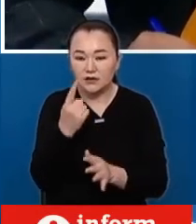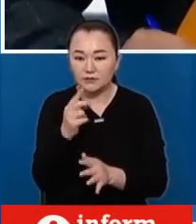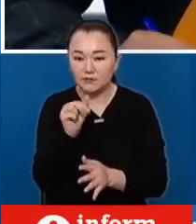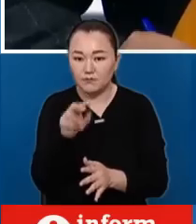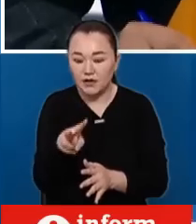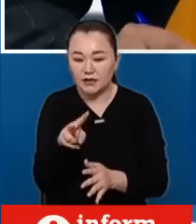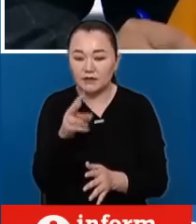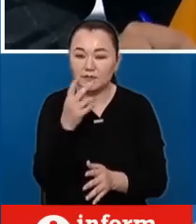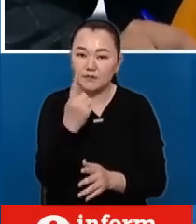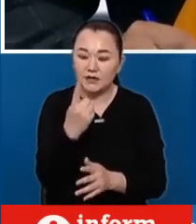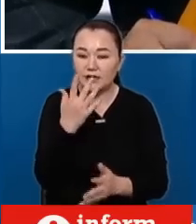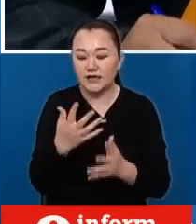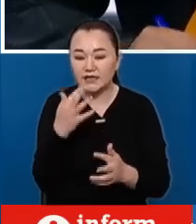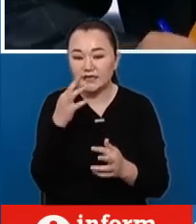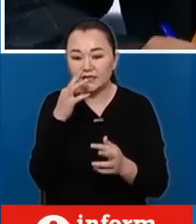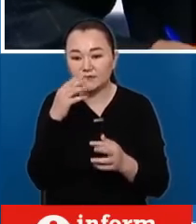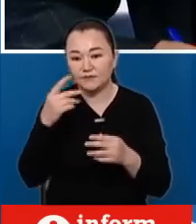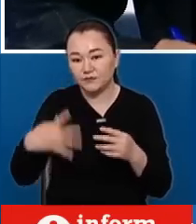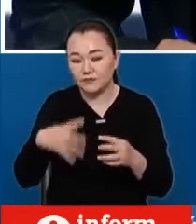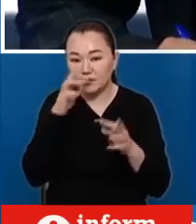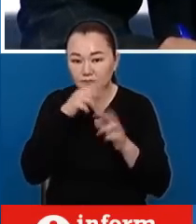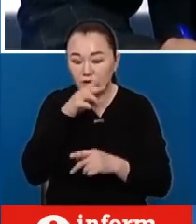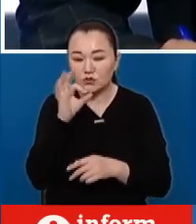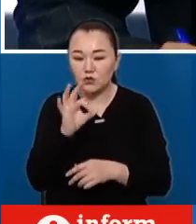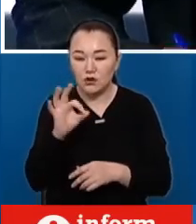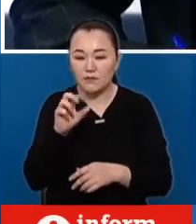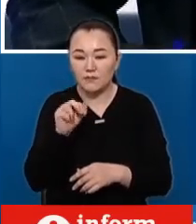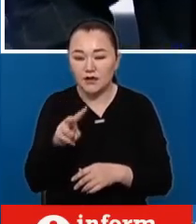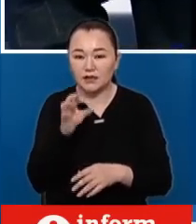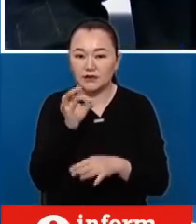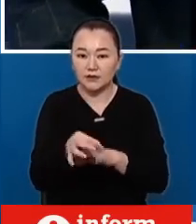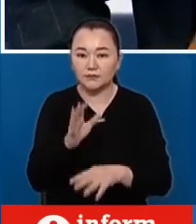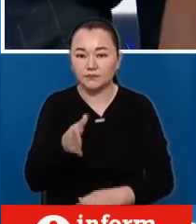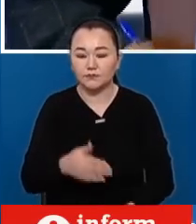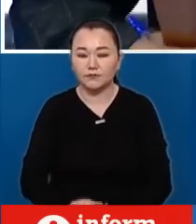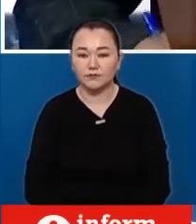беріледі. Бір немесе бірнеше қате жауапты таңдаса, 0 балмен бағаланбақ.